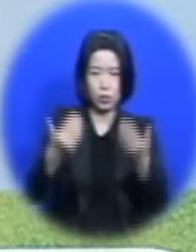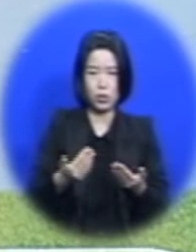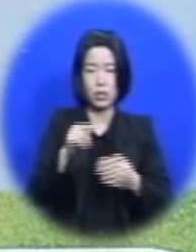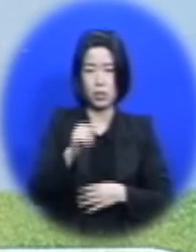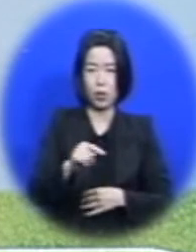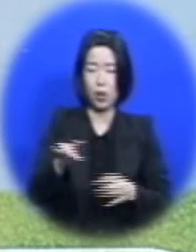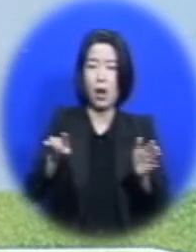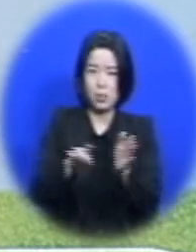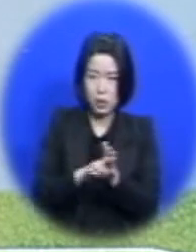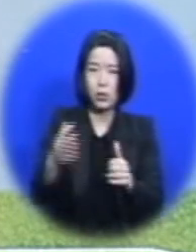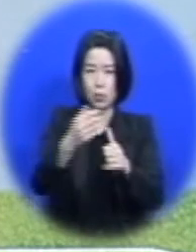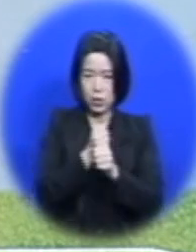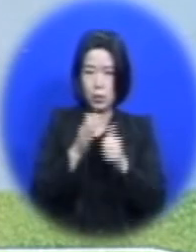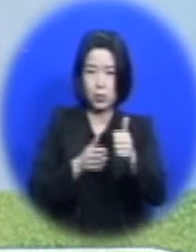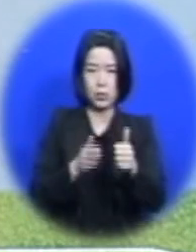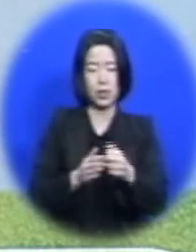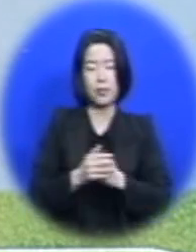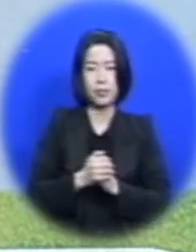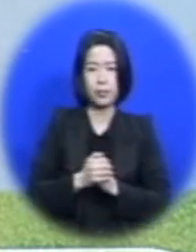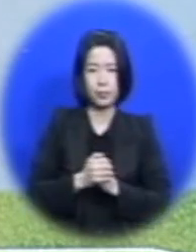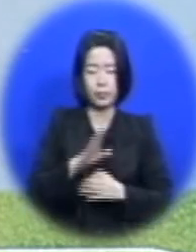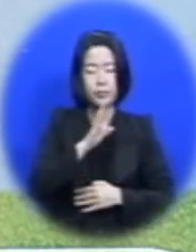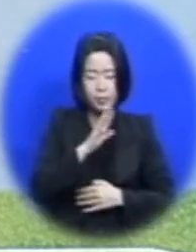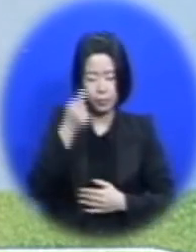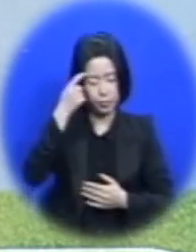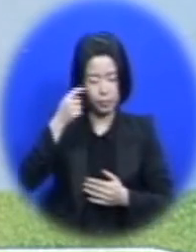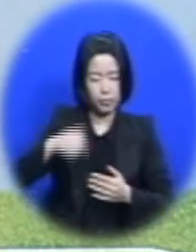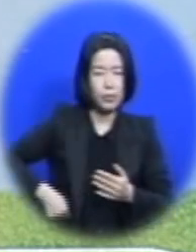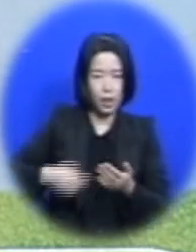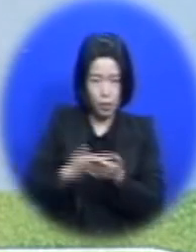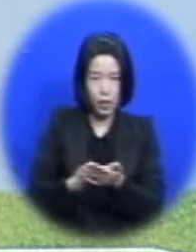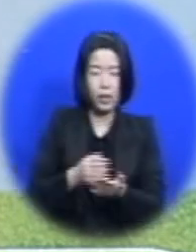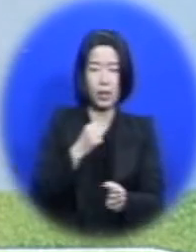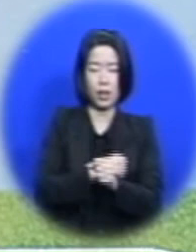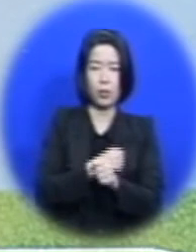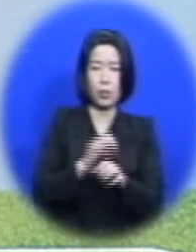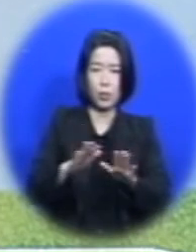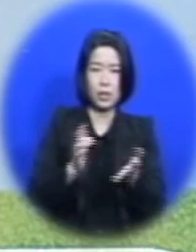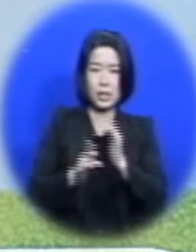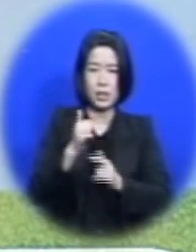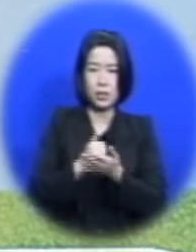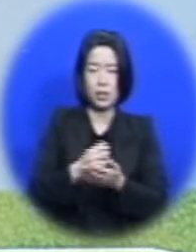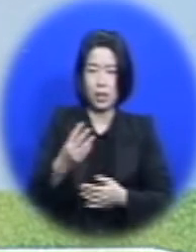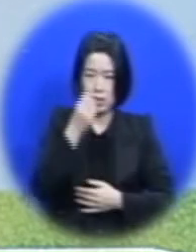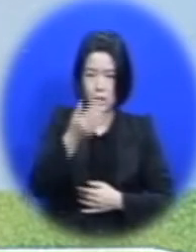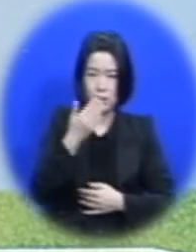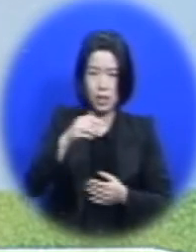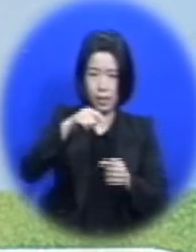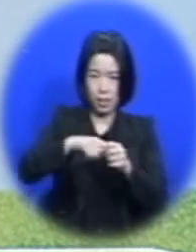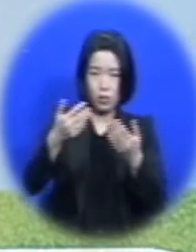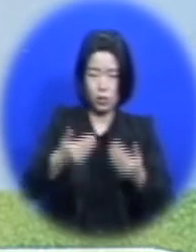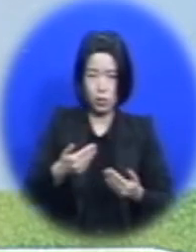믿으시고 붙잡은 시기 바랍니다 정말 회개하고 오늘 예수님께서 이성찬 떡을 주시고